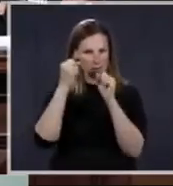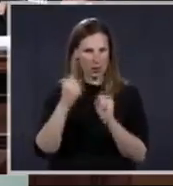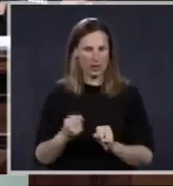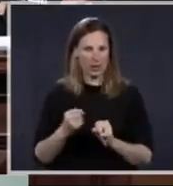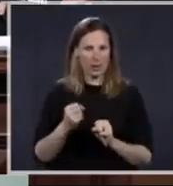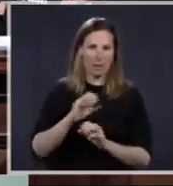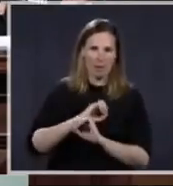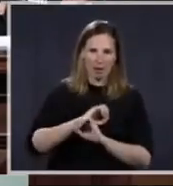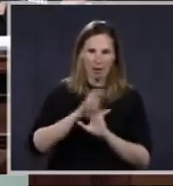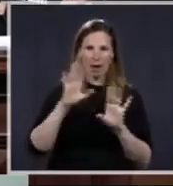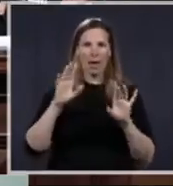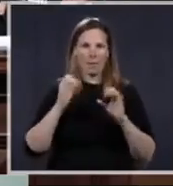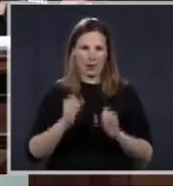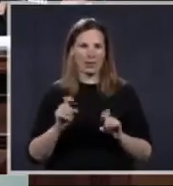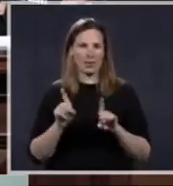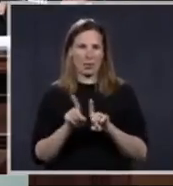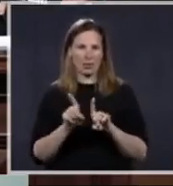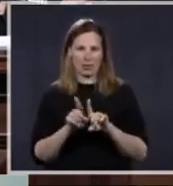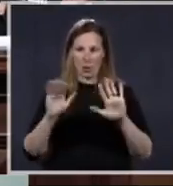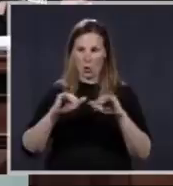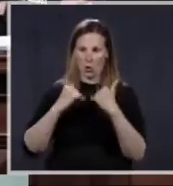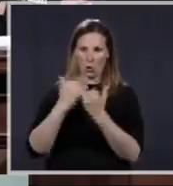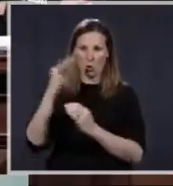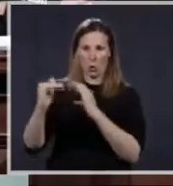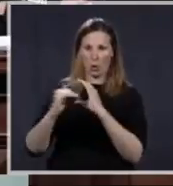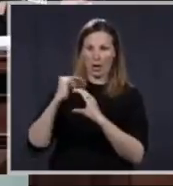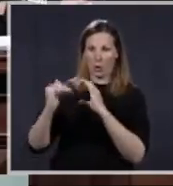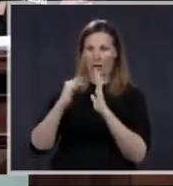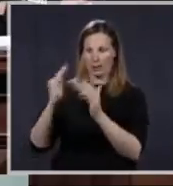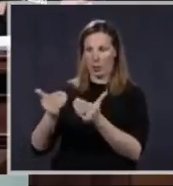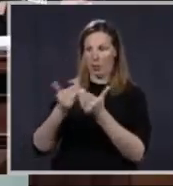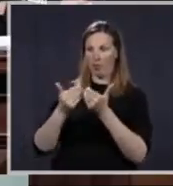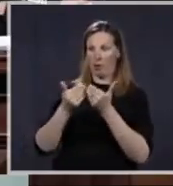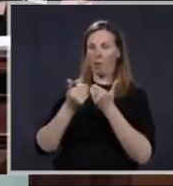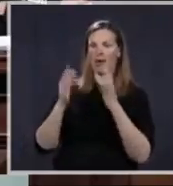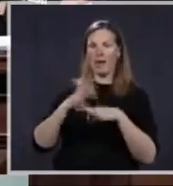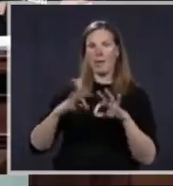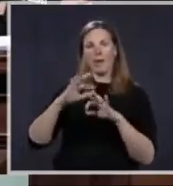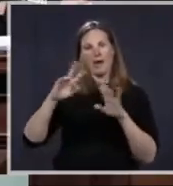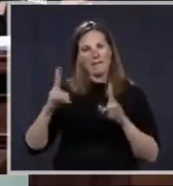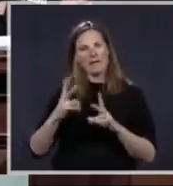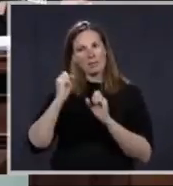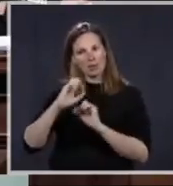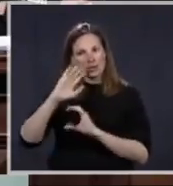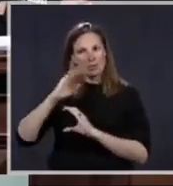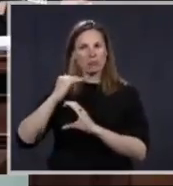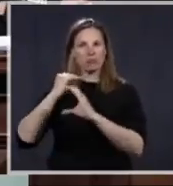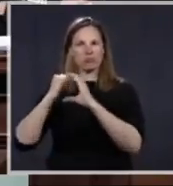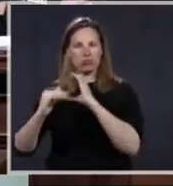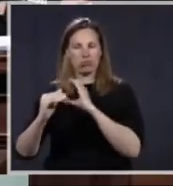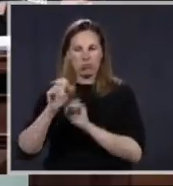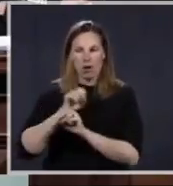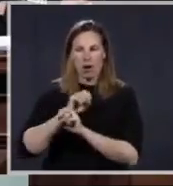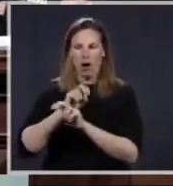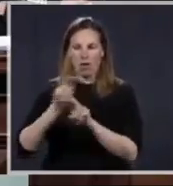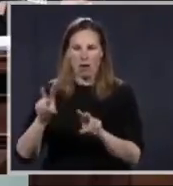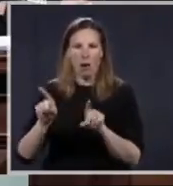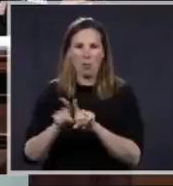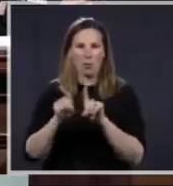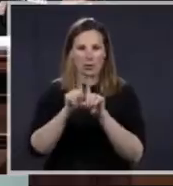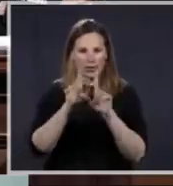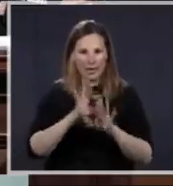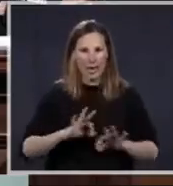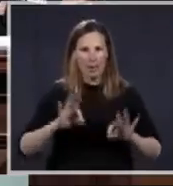very emotive. She posted that, she put that on Facebook. She was very emotive because she saw before